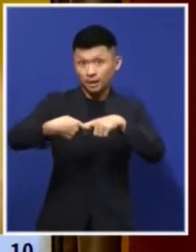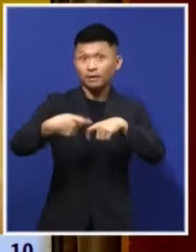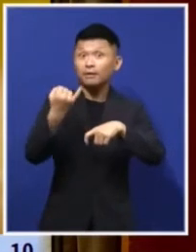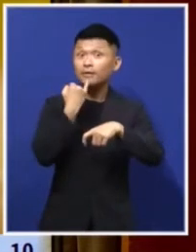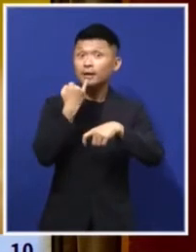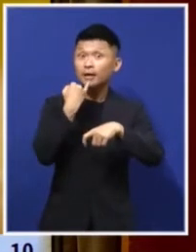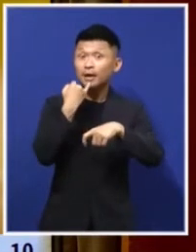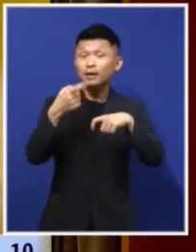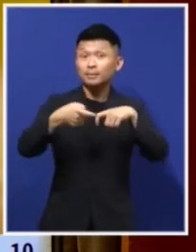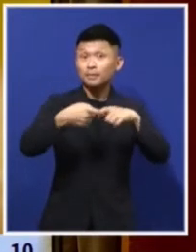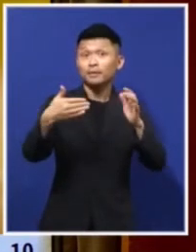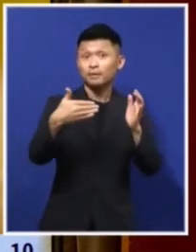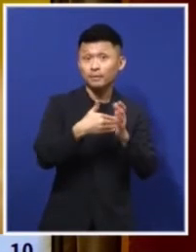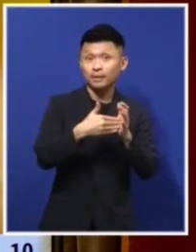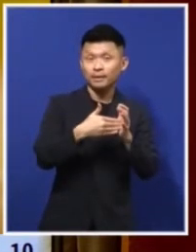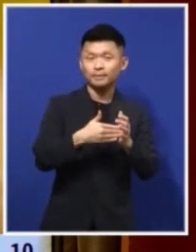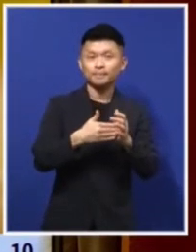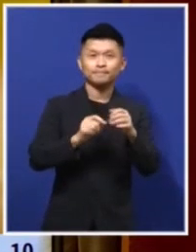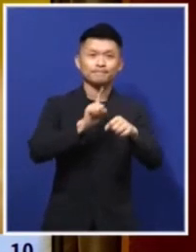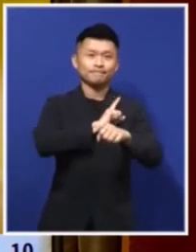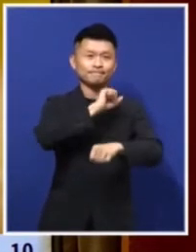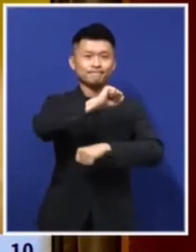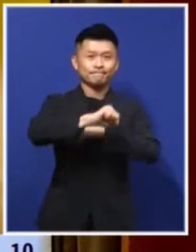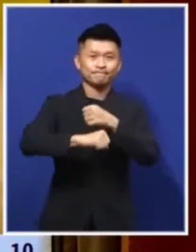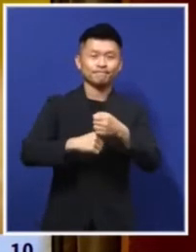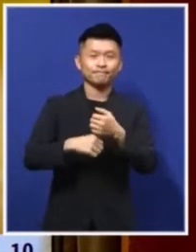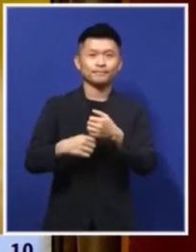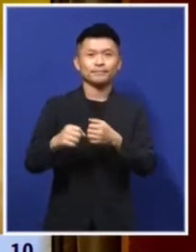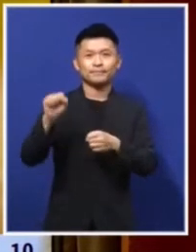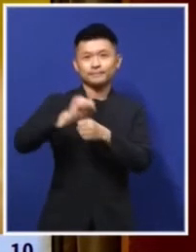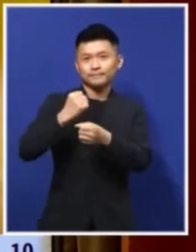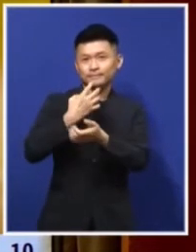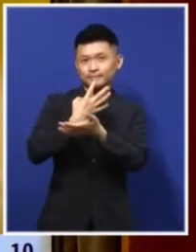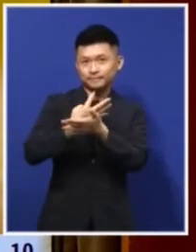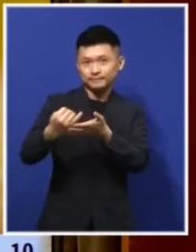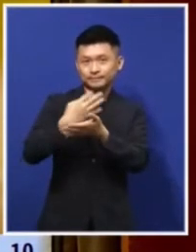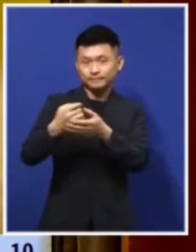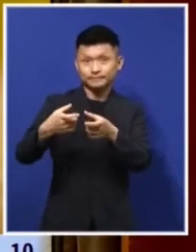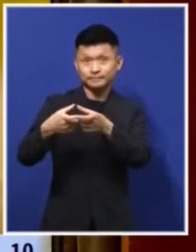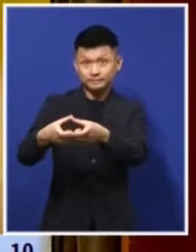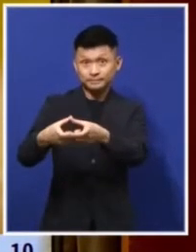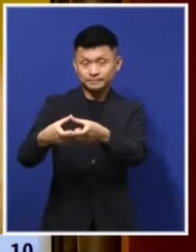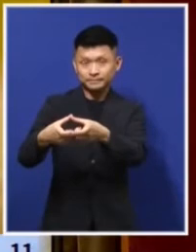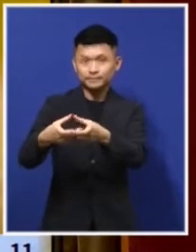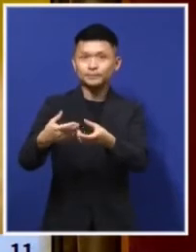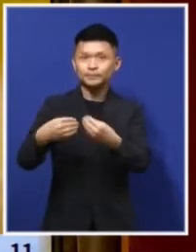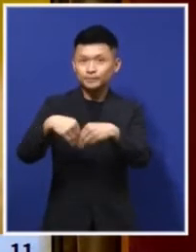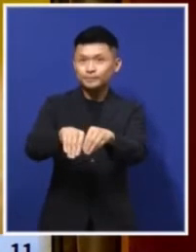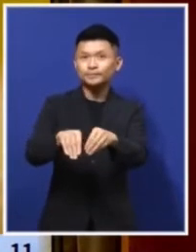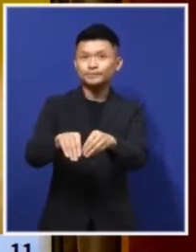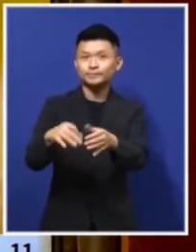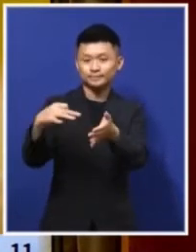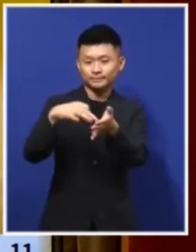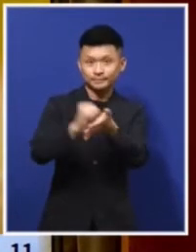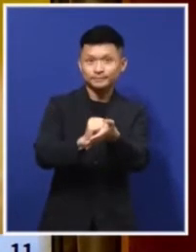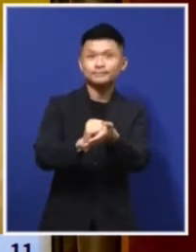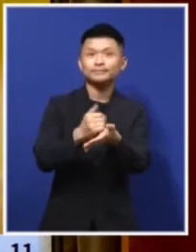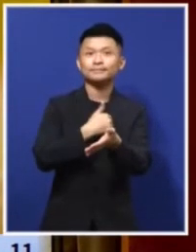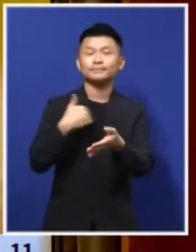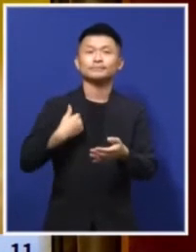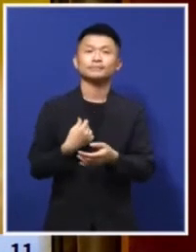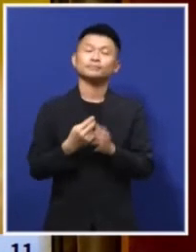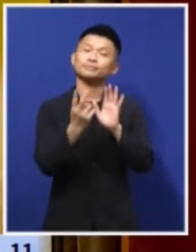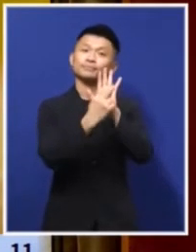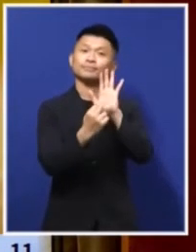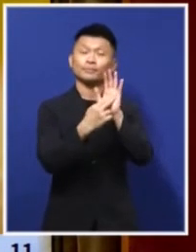定之后，我们会自动带入一个加码券，就是共同加码券登记啊，麻烦下一页。举例来说，